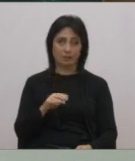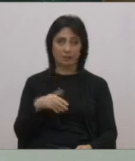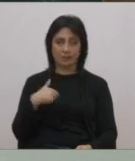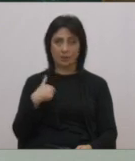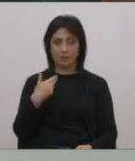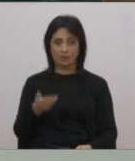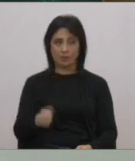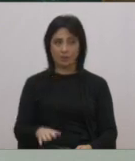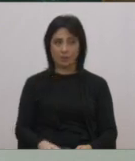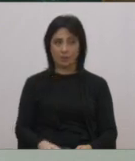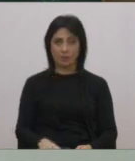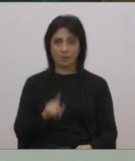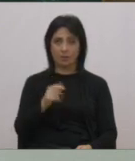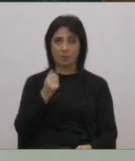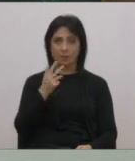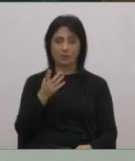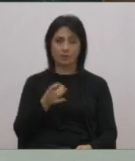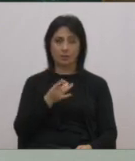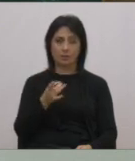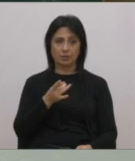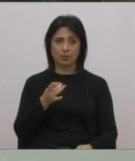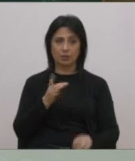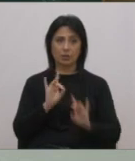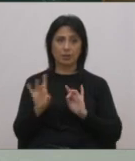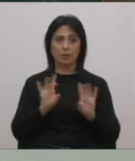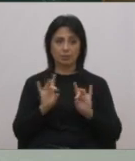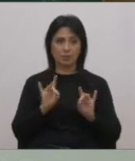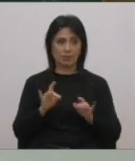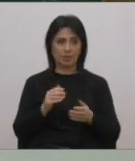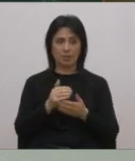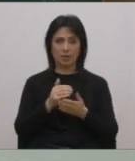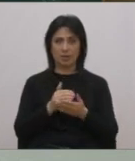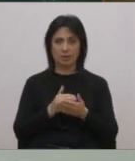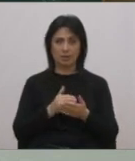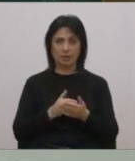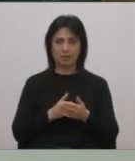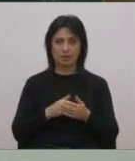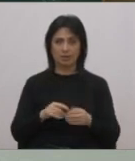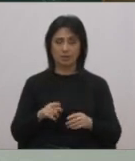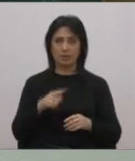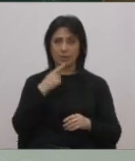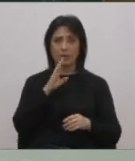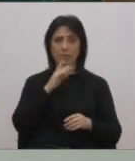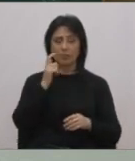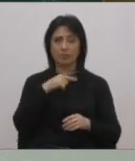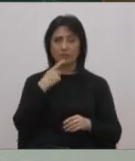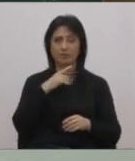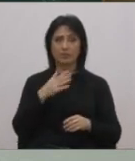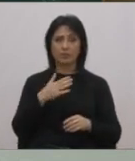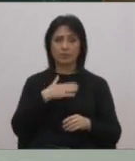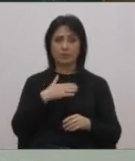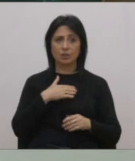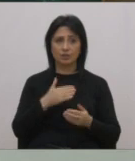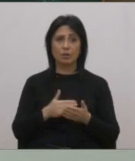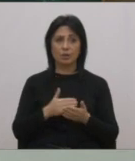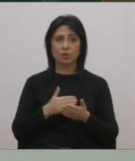მოგესალმებით. Bit. Acram din jurme, cașgherta, umbraule sobidan, zogert, umbraule calbaton, matkoro, ce nu, agvircia,